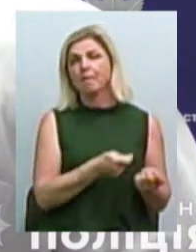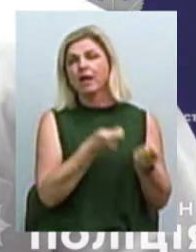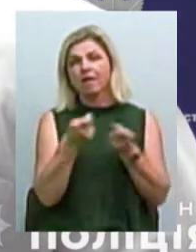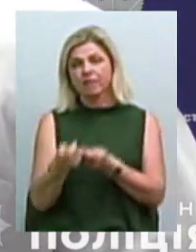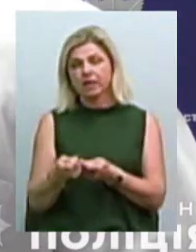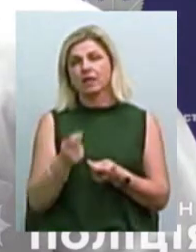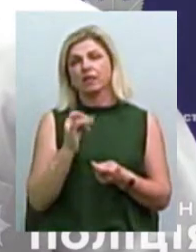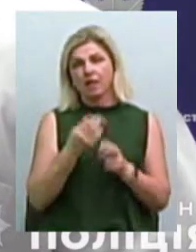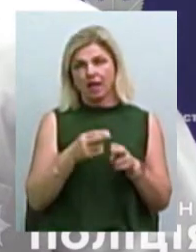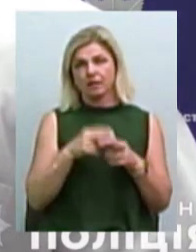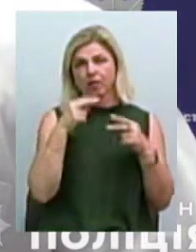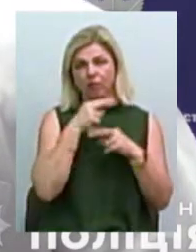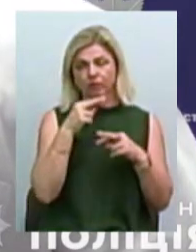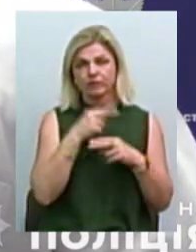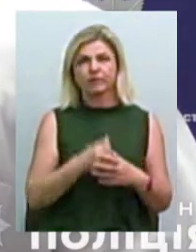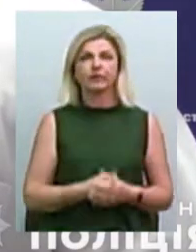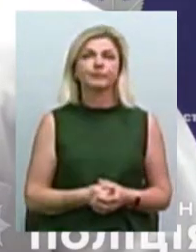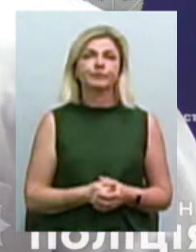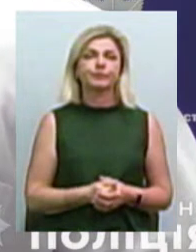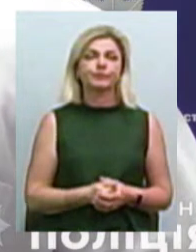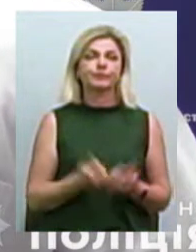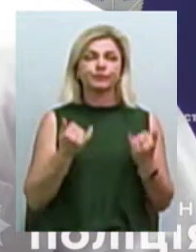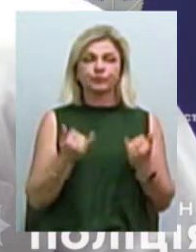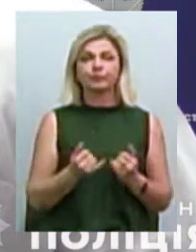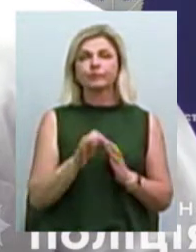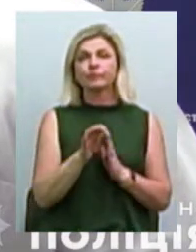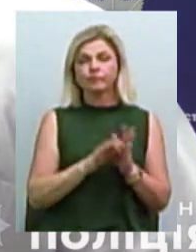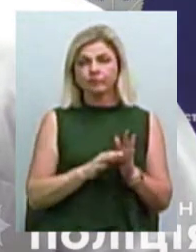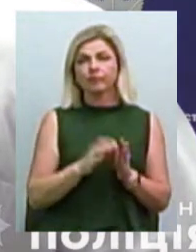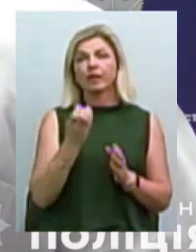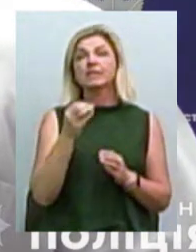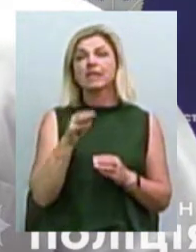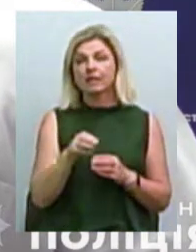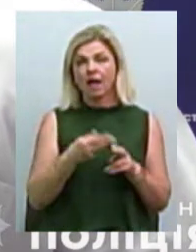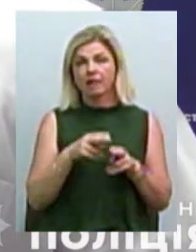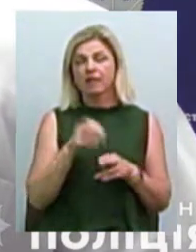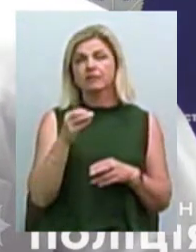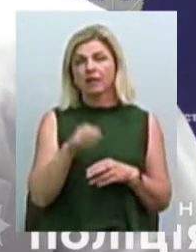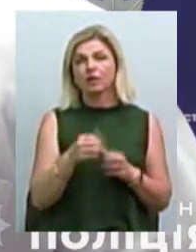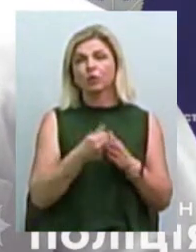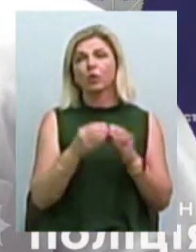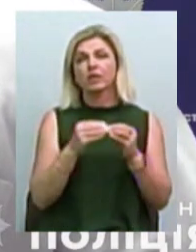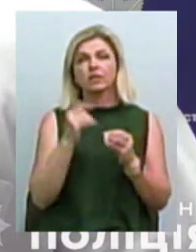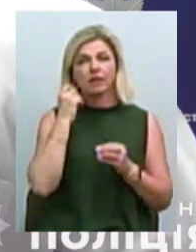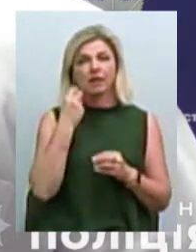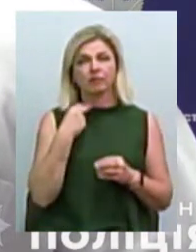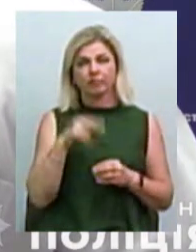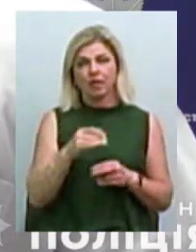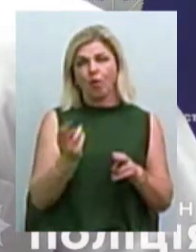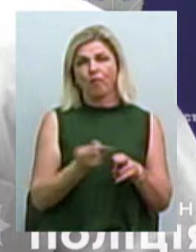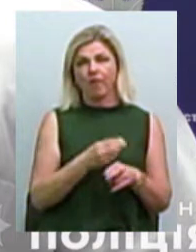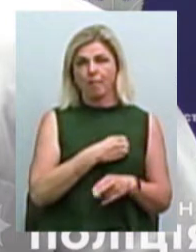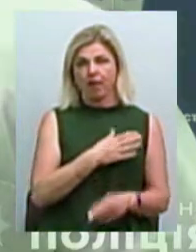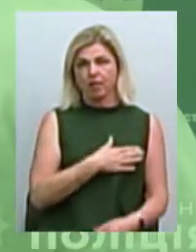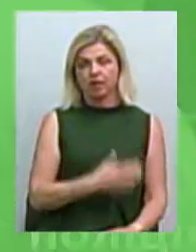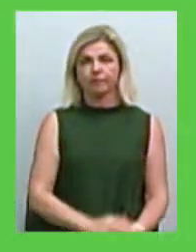прекурсорів у великих розмірах. Санкція інкримінованої статті передбачає до 8 років ув'язнення з конфіскацією майна.